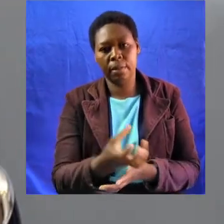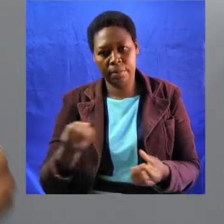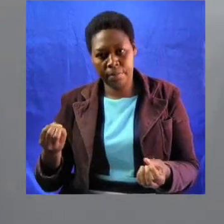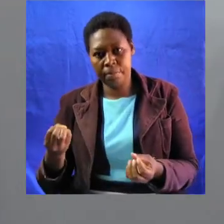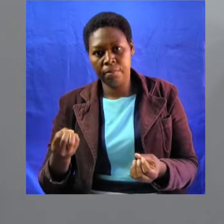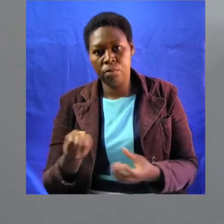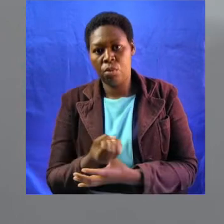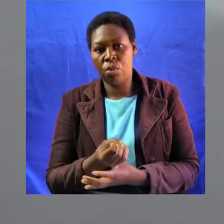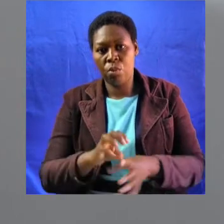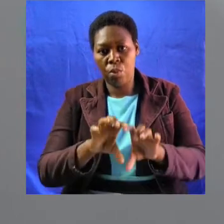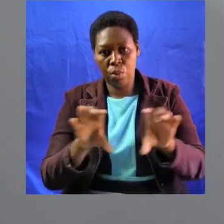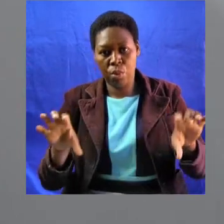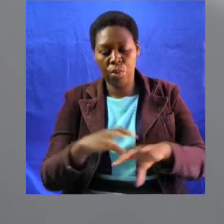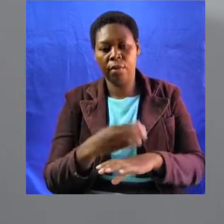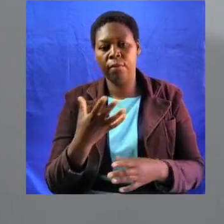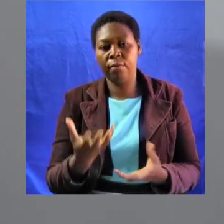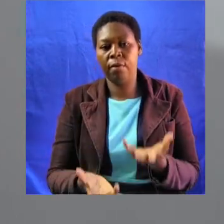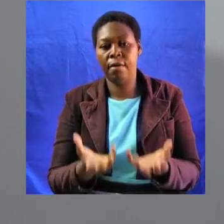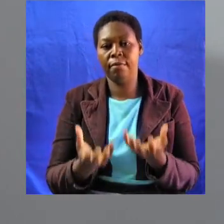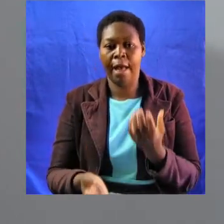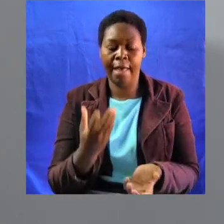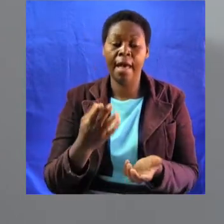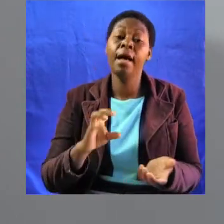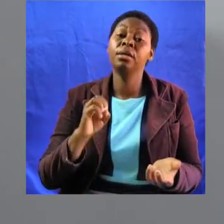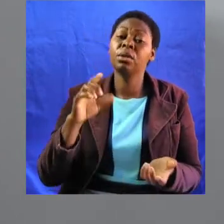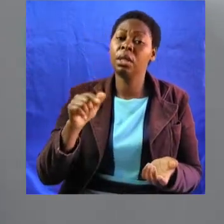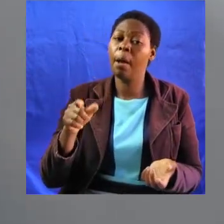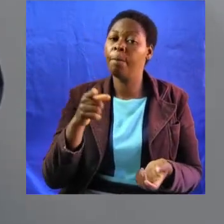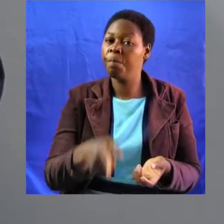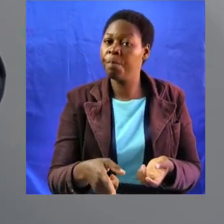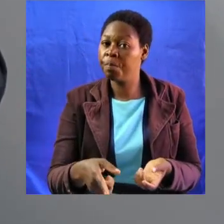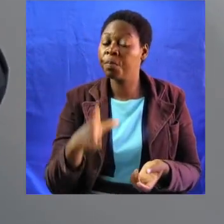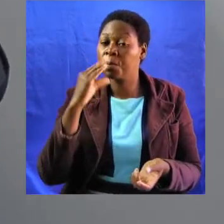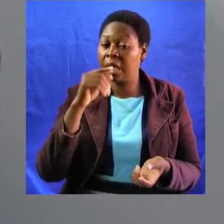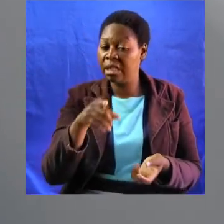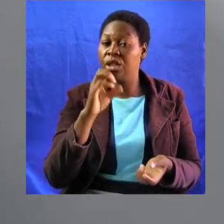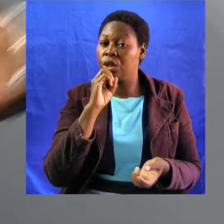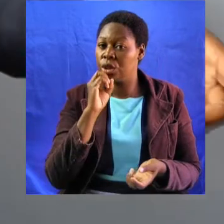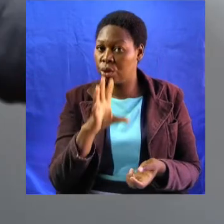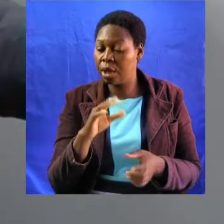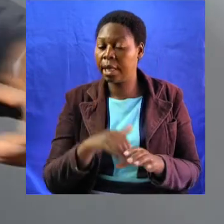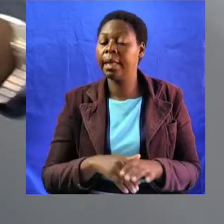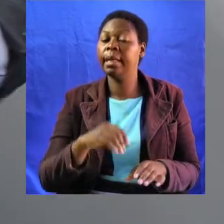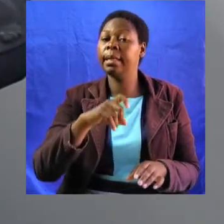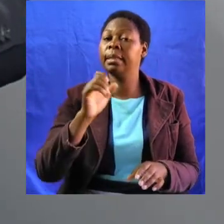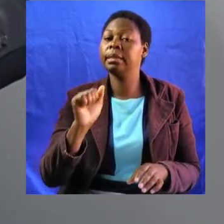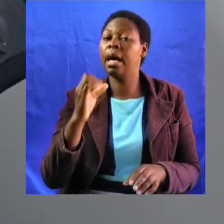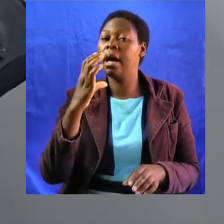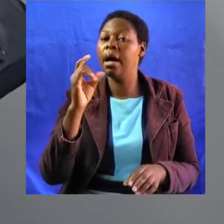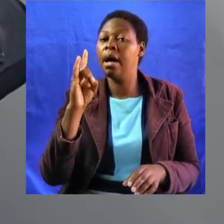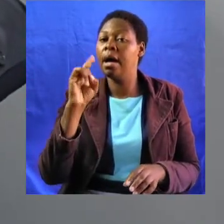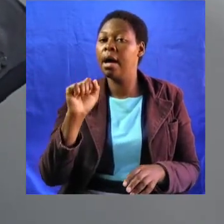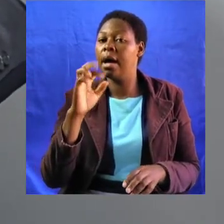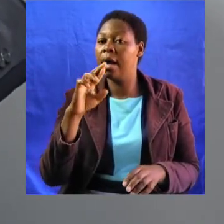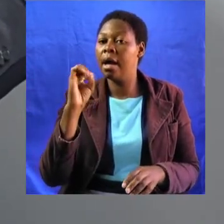vanhu vaipa vaiuya vachinetsana na Zerubhabheri na Joshua. Nyaya iyo yeyo kuna Zakaria pamaverenga. Iri